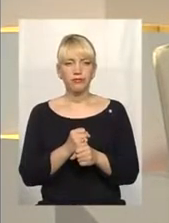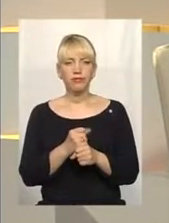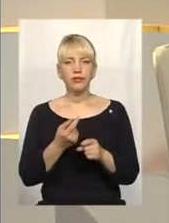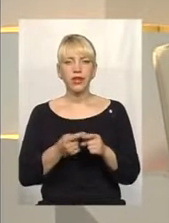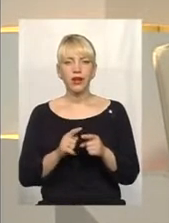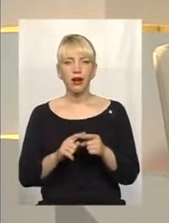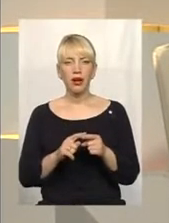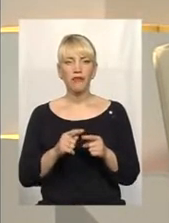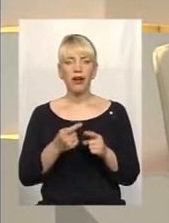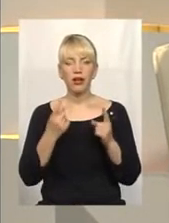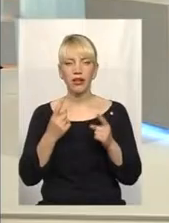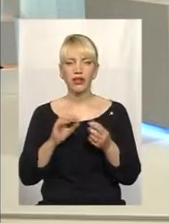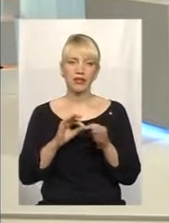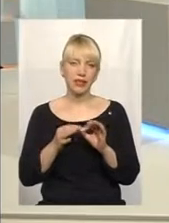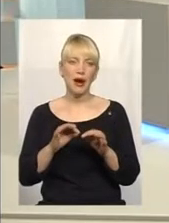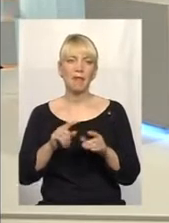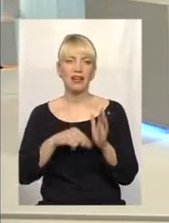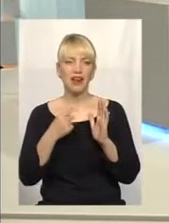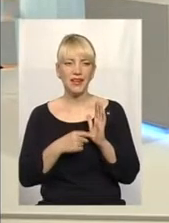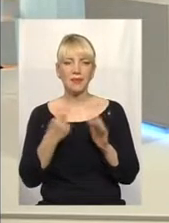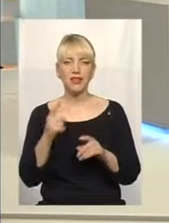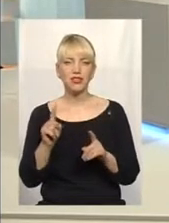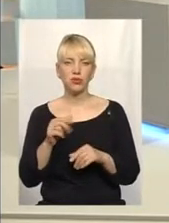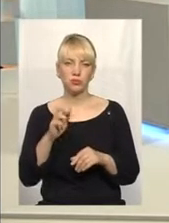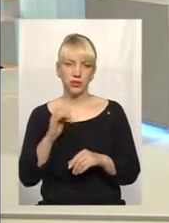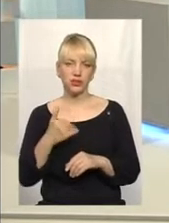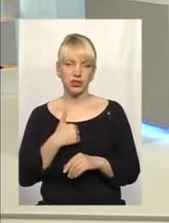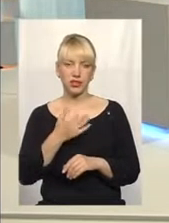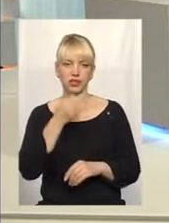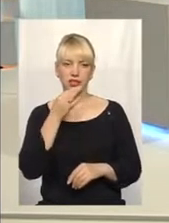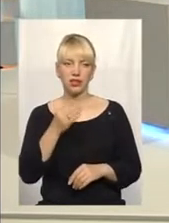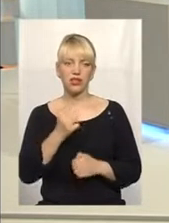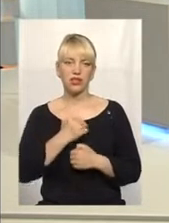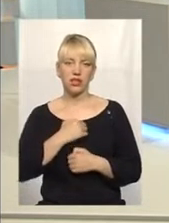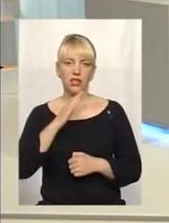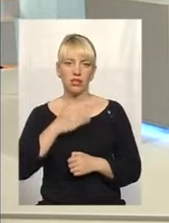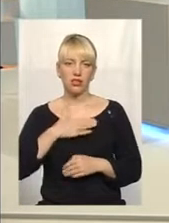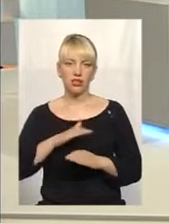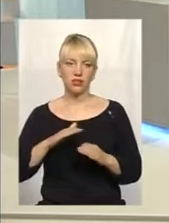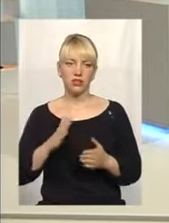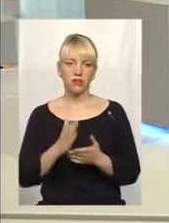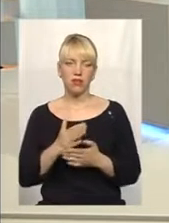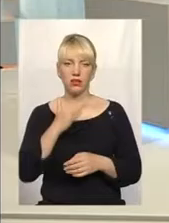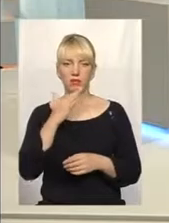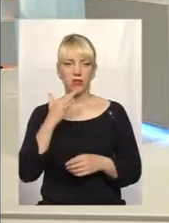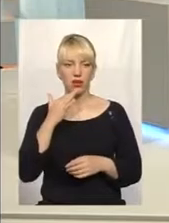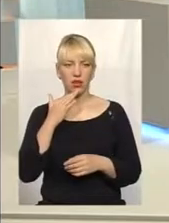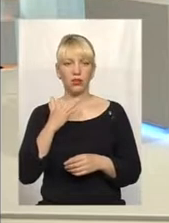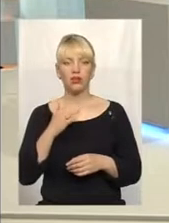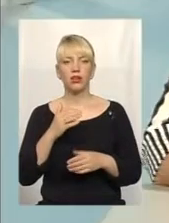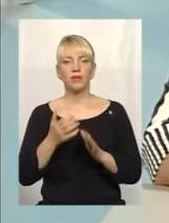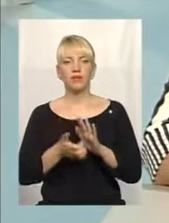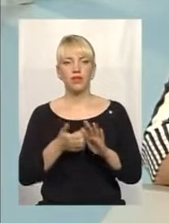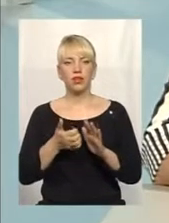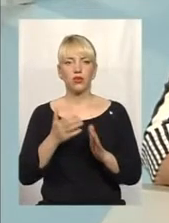Це досить таке складне питання. Перше, що би я хотіла сказати, на жаль, наші діти мають дуже багато відхилень у стані